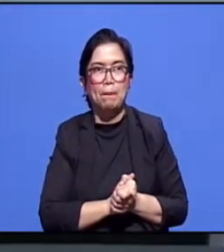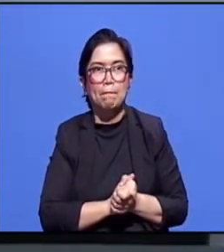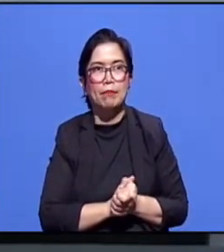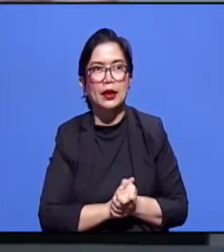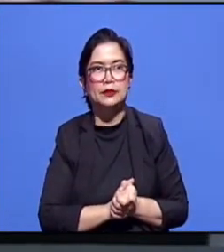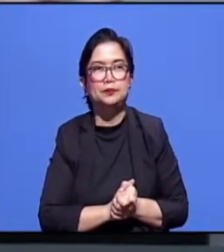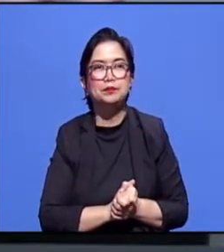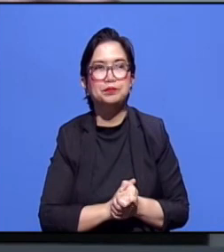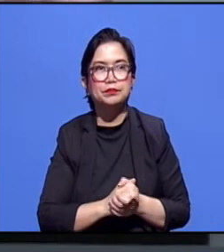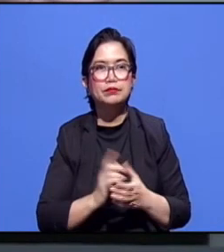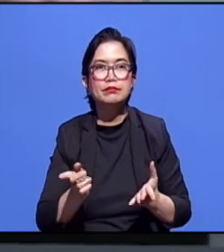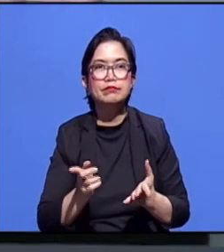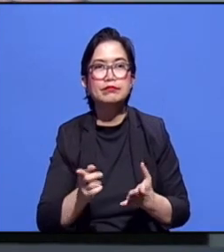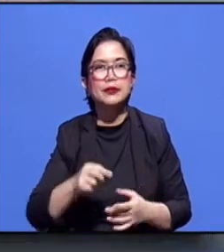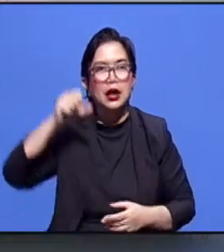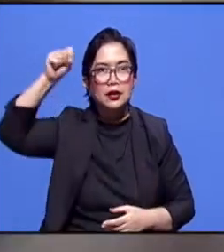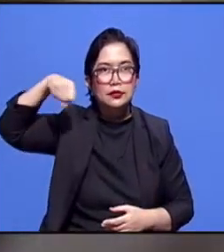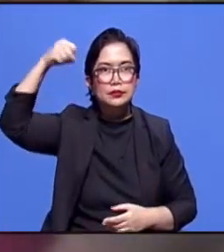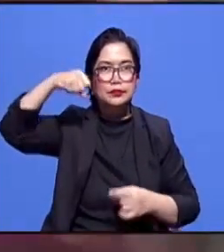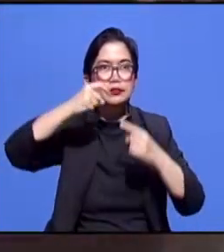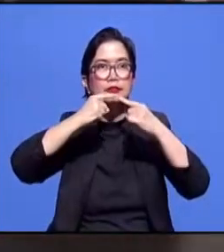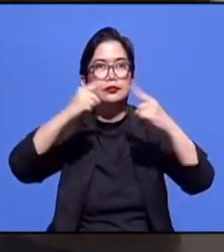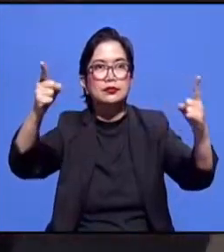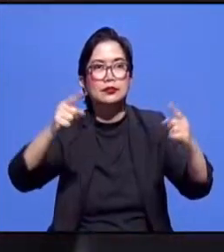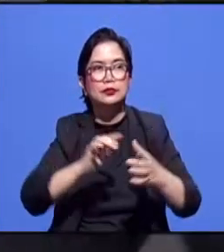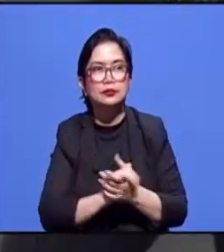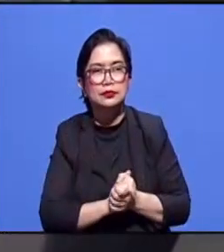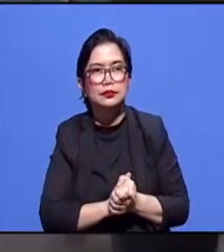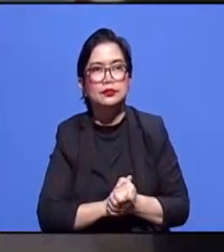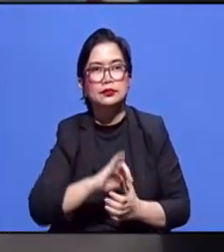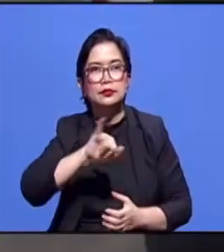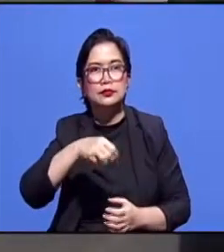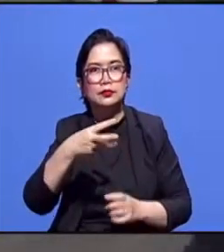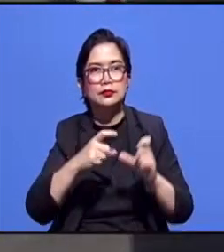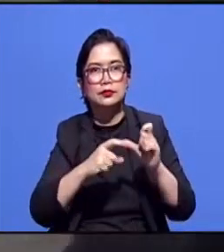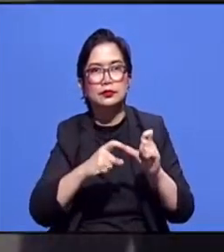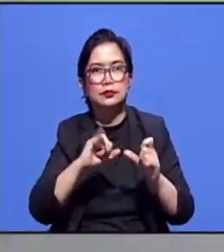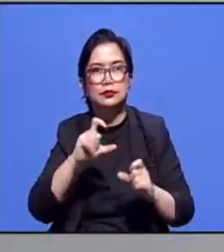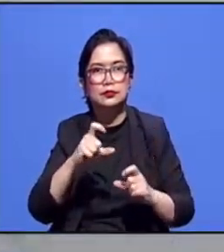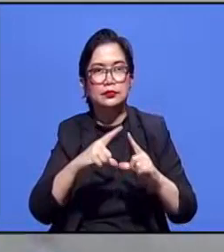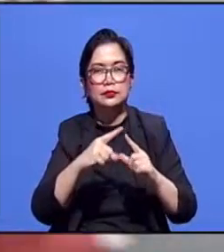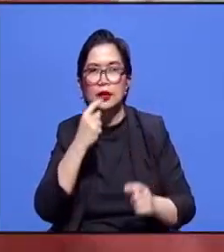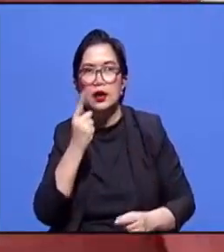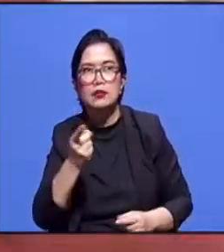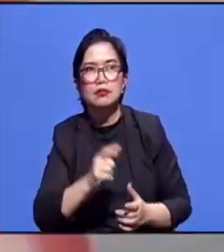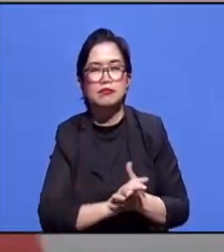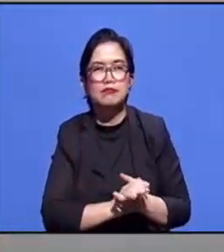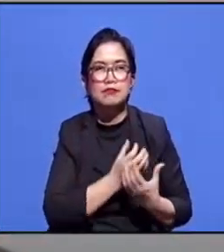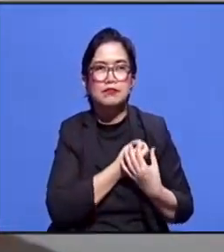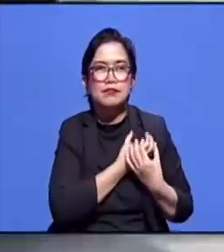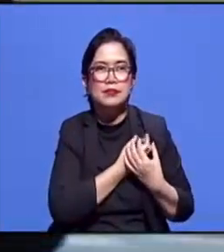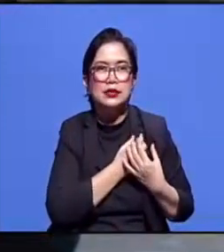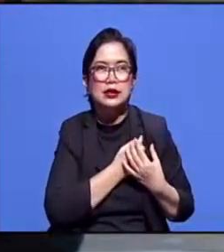Selebritas Jessica Iskandar tidak pernah menyangka di usia 32 tahun dirinya terdiagnosis menderita gangguan sistem kelistrikan